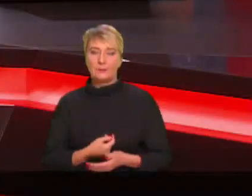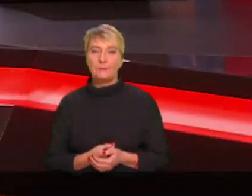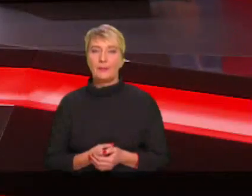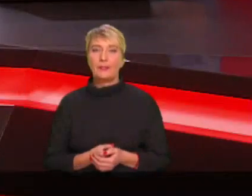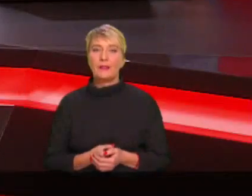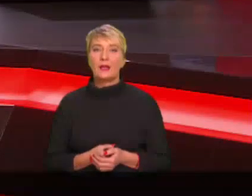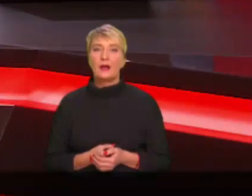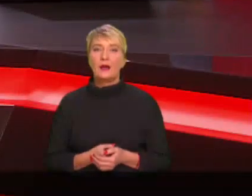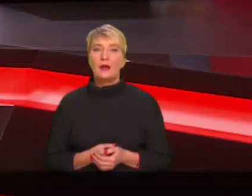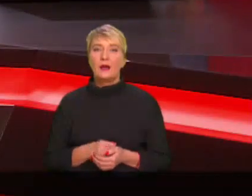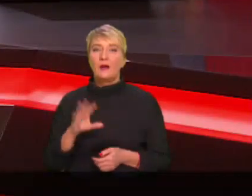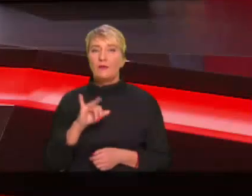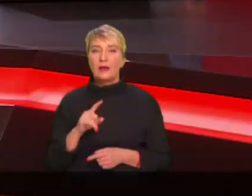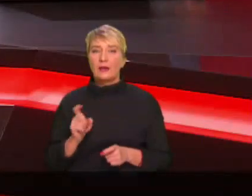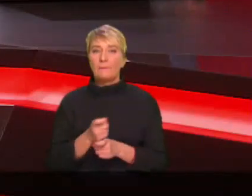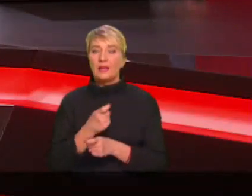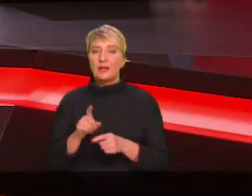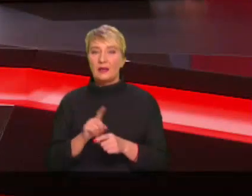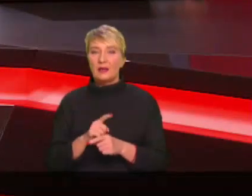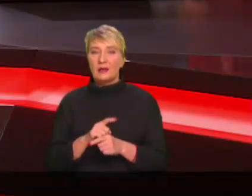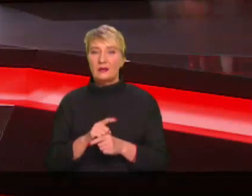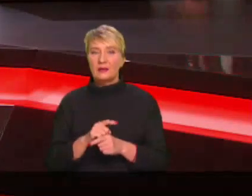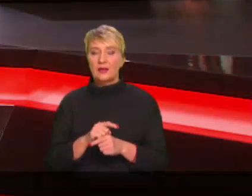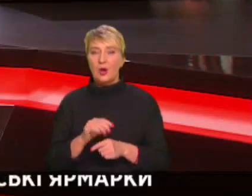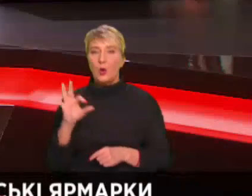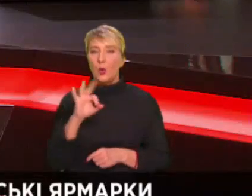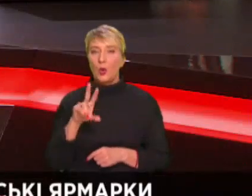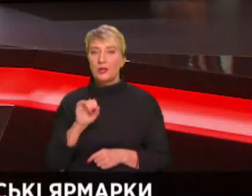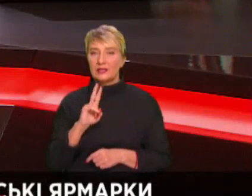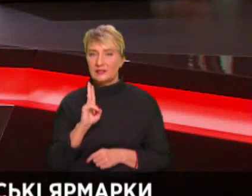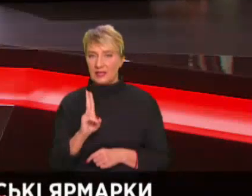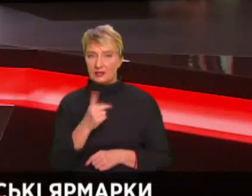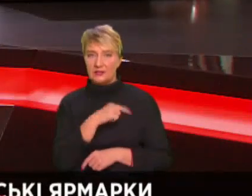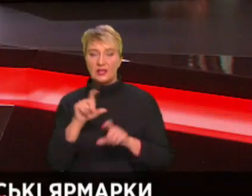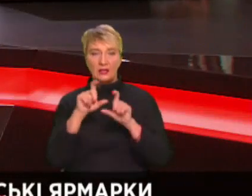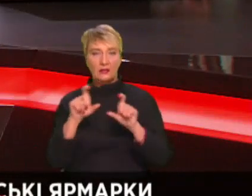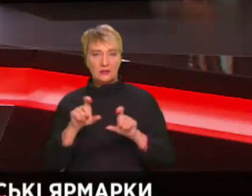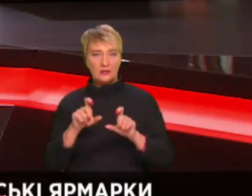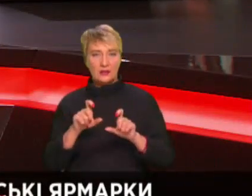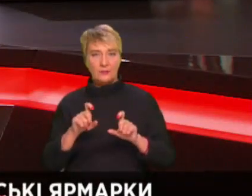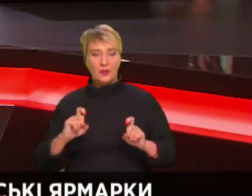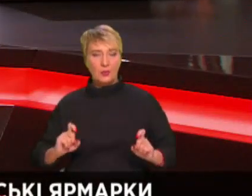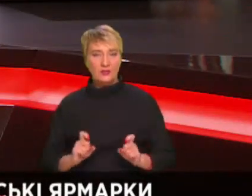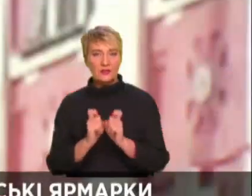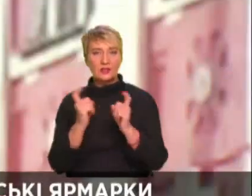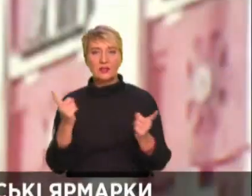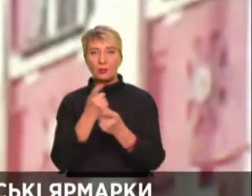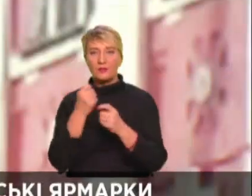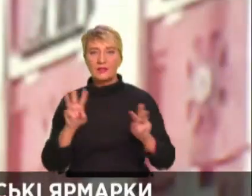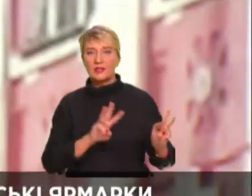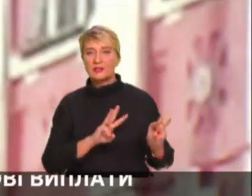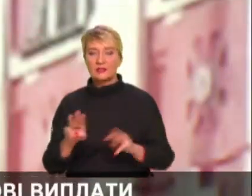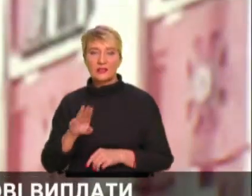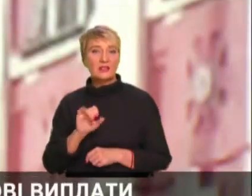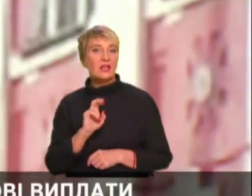Атака із бійкою сталася на території Олександрівської лікарні у місті Києві. Про інцидент повідомляють у соцмережах. Так, за